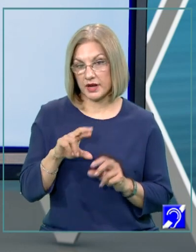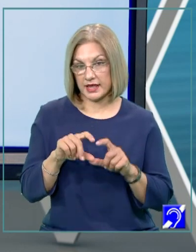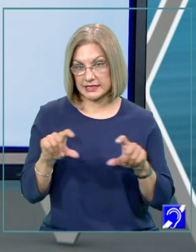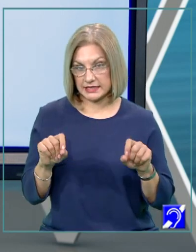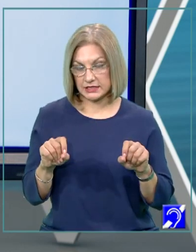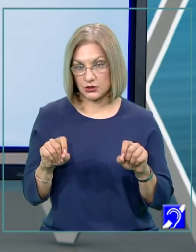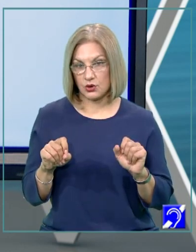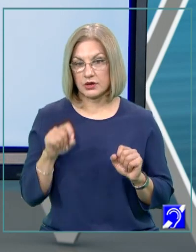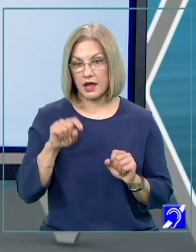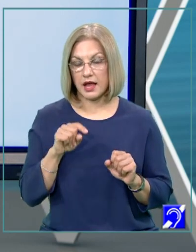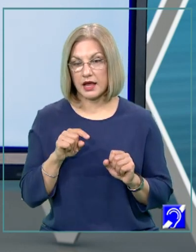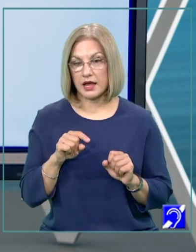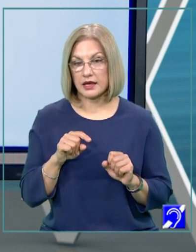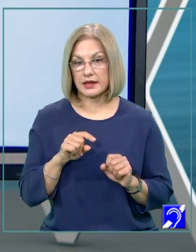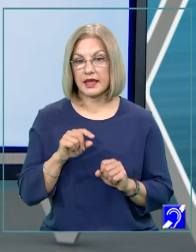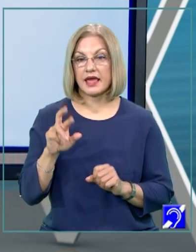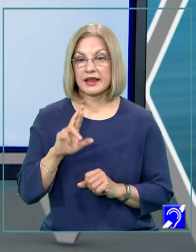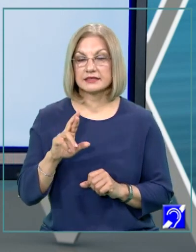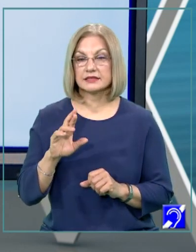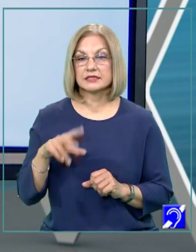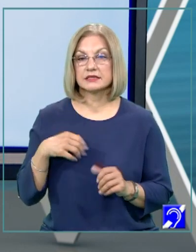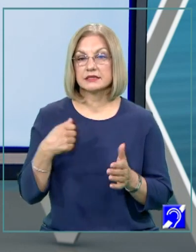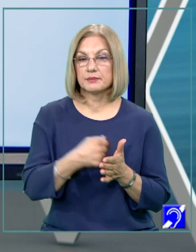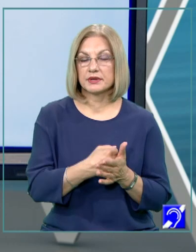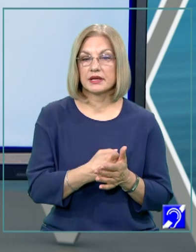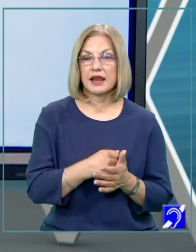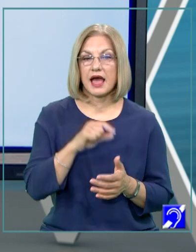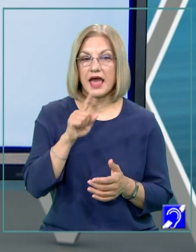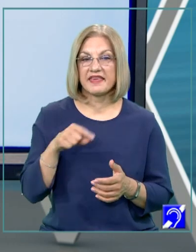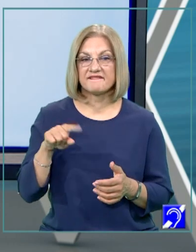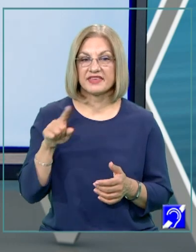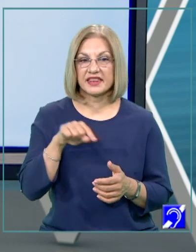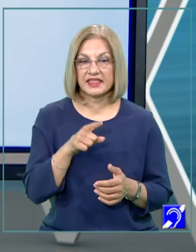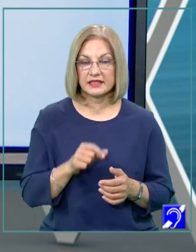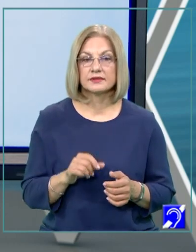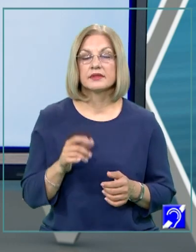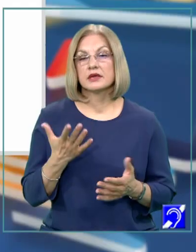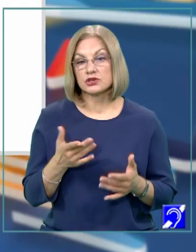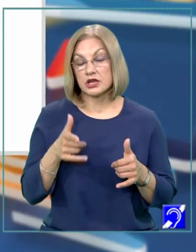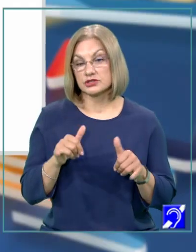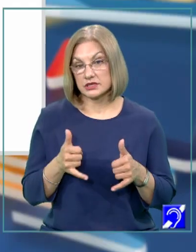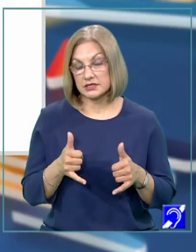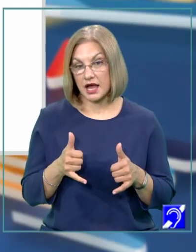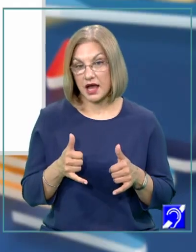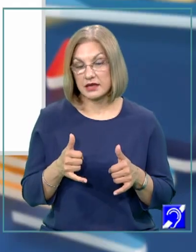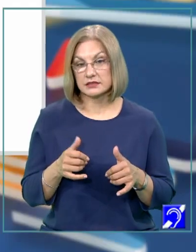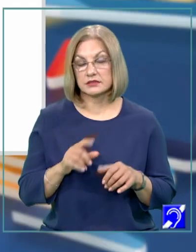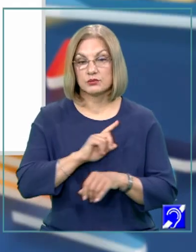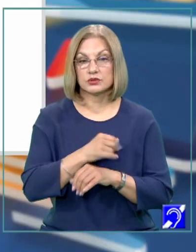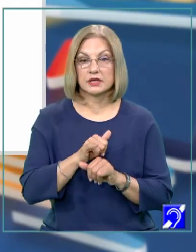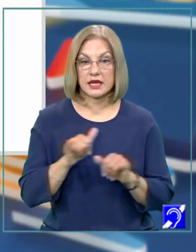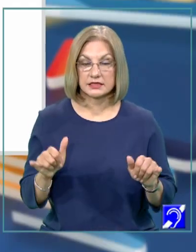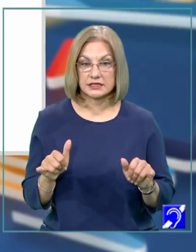a cărui rezistență tinde la infinit și în acest caz puterea dezvoltată de